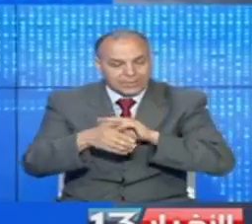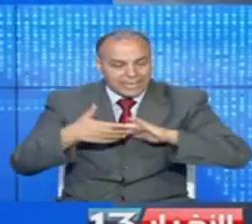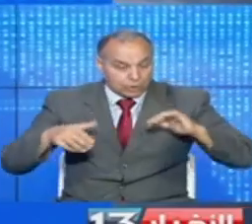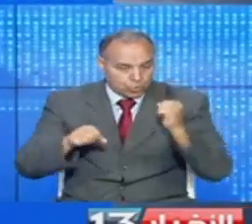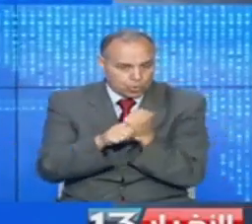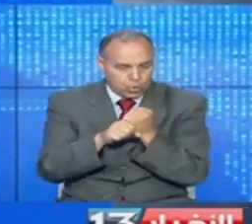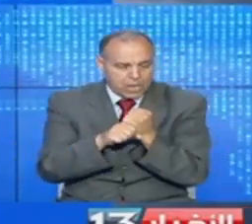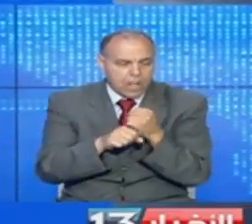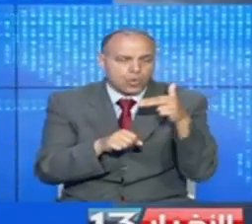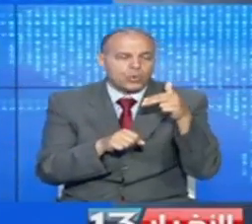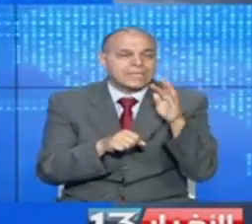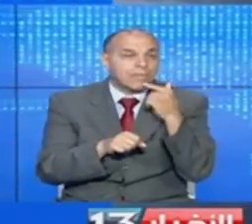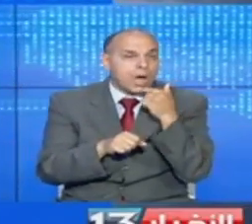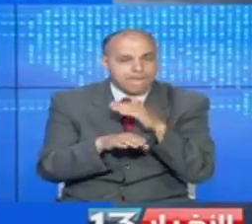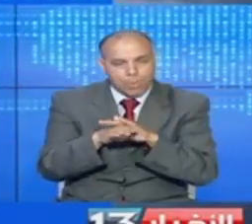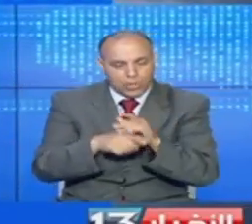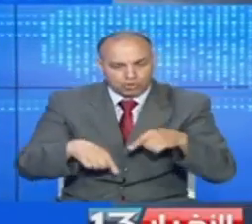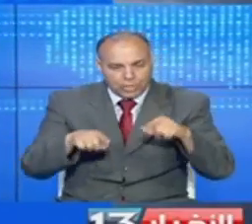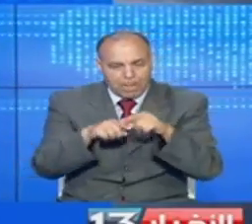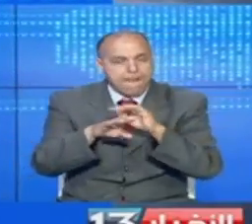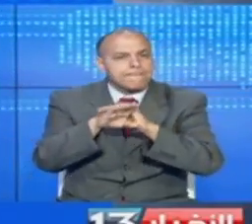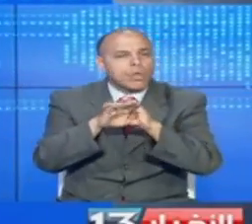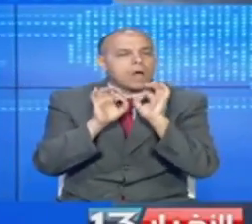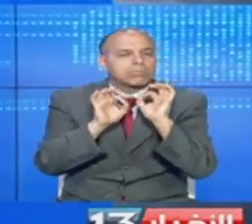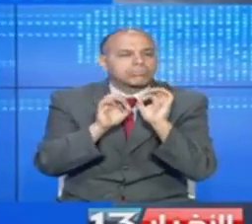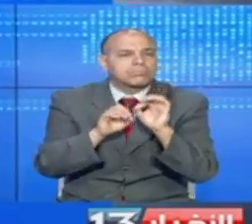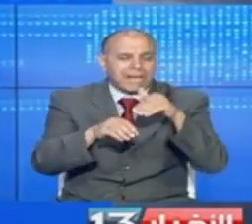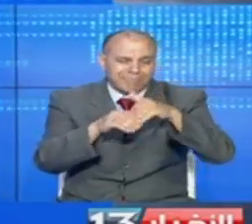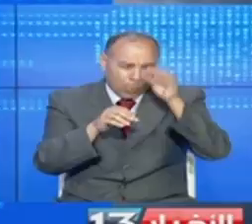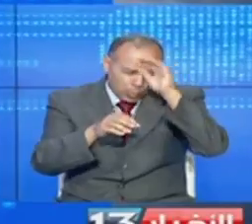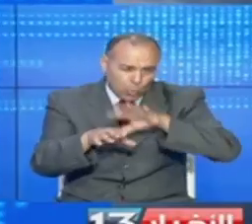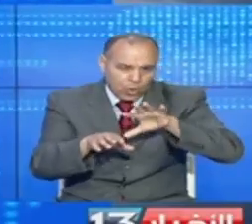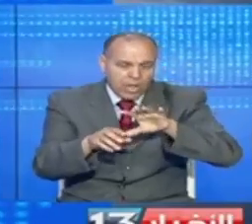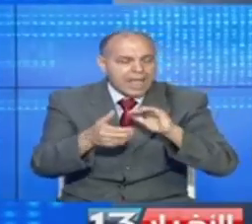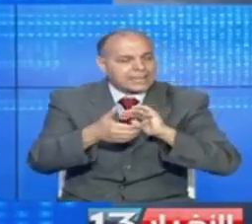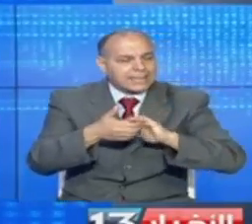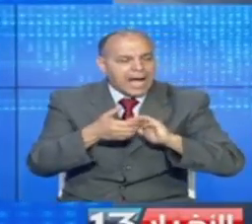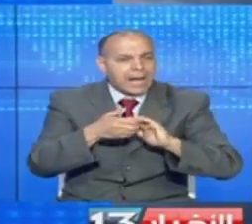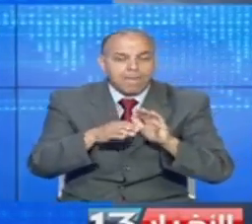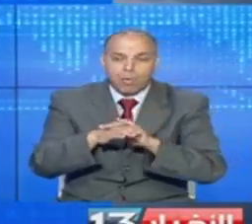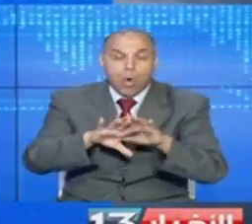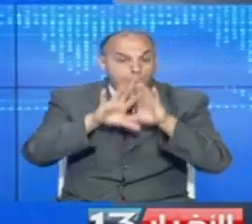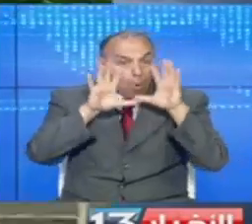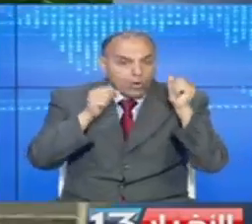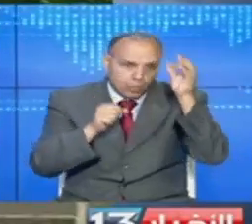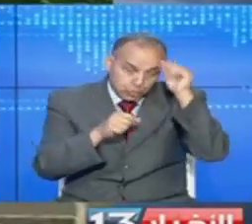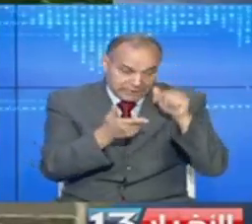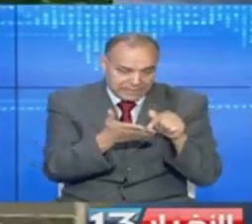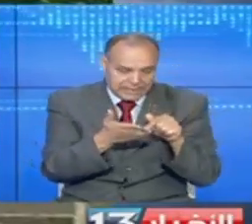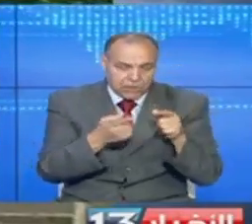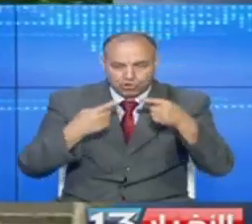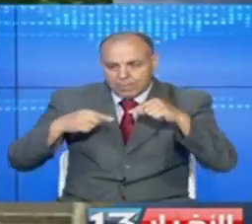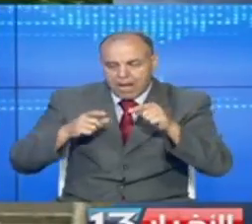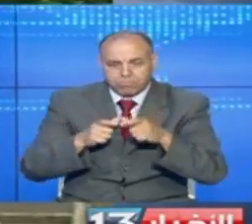للمنظمة الشغيلة نور الدين الطبوبي أن موضوع الاجتماع سيتمحور حول الوضع الداخلي للاتحاد والشأن العام بالبلاد. وفي أعقاب